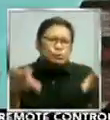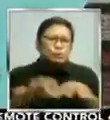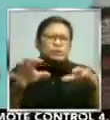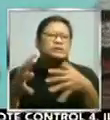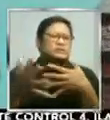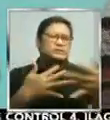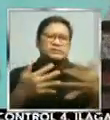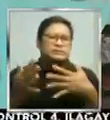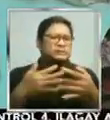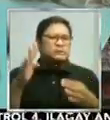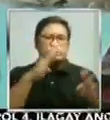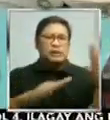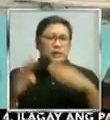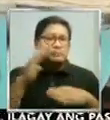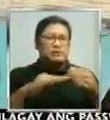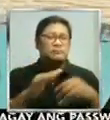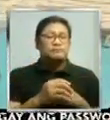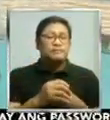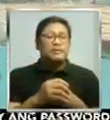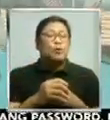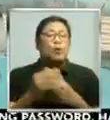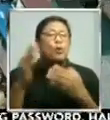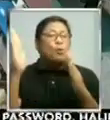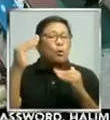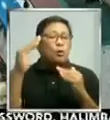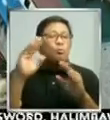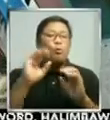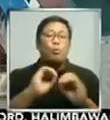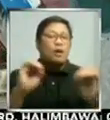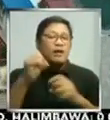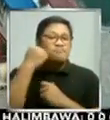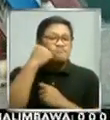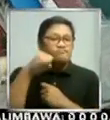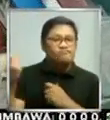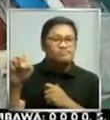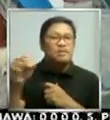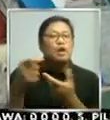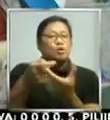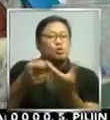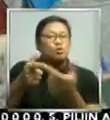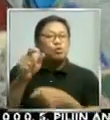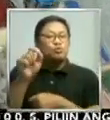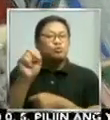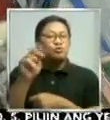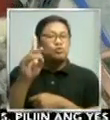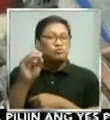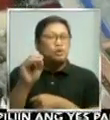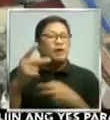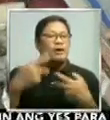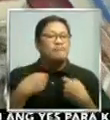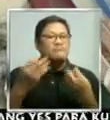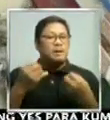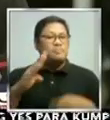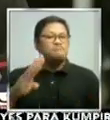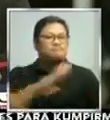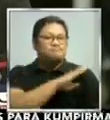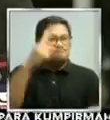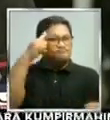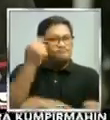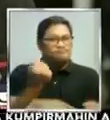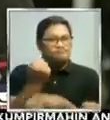krisis. Sana wala na raw sumuway sa ipatutupad na lockdown sa Tondo na sinasabing maraming siga at matitigas ang